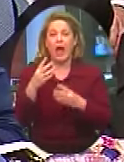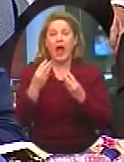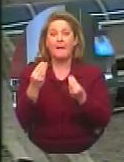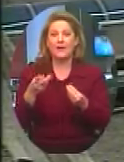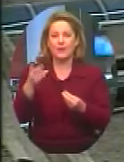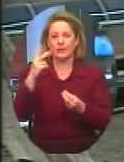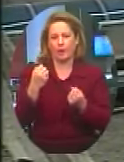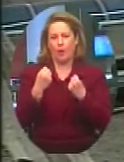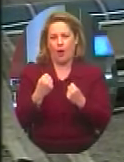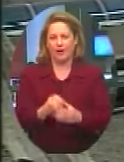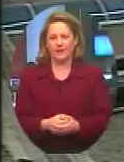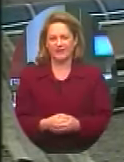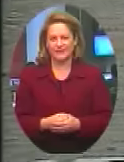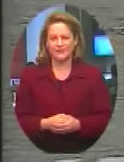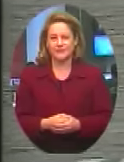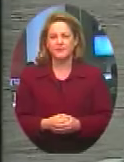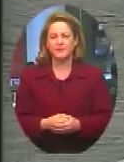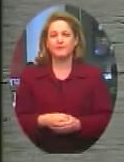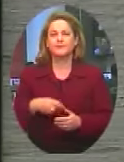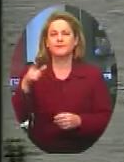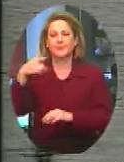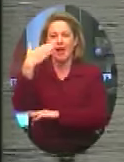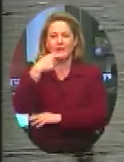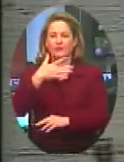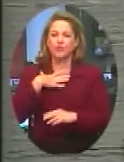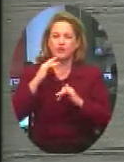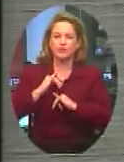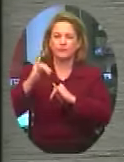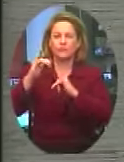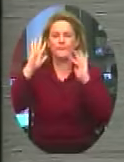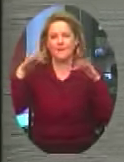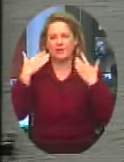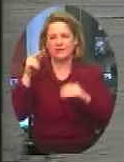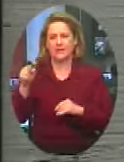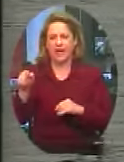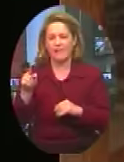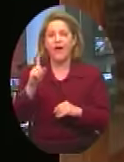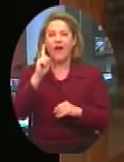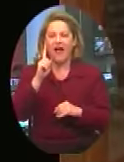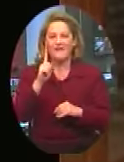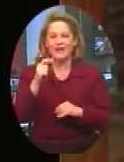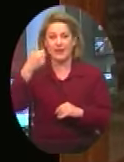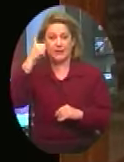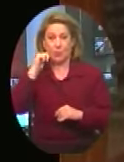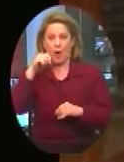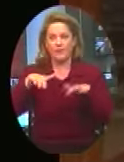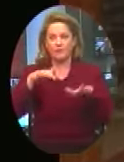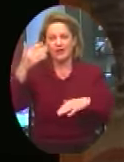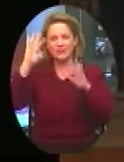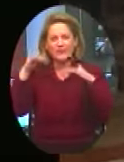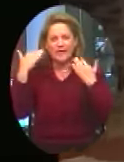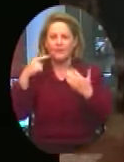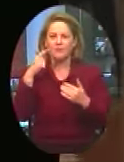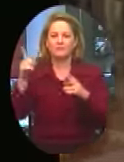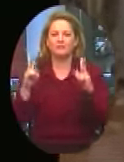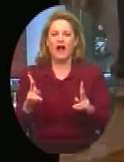עוצמה. המדינה לה מייעד המתווה את מרבית ייצוא הגז עם מצרים. יחד עם זאת, אמש הודיעה ממשלת מצרים כי היא מקפיאה את